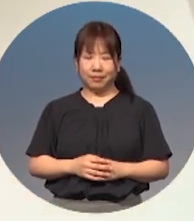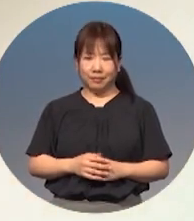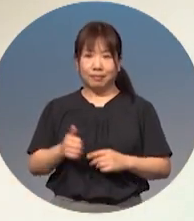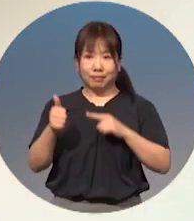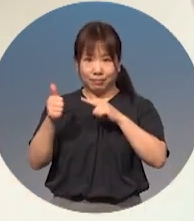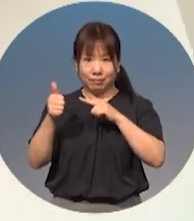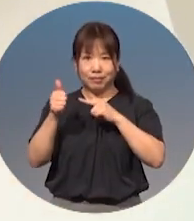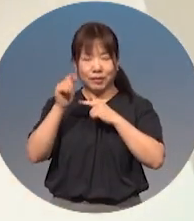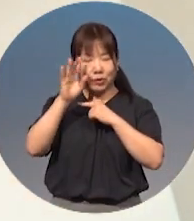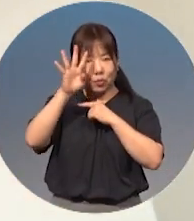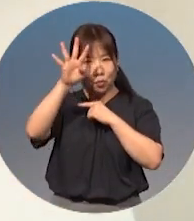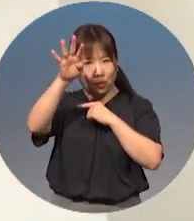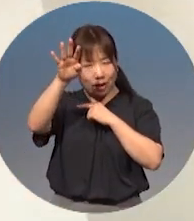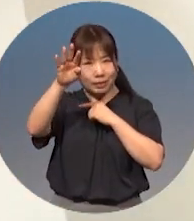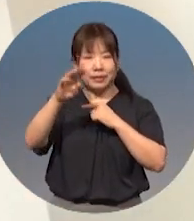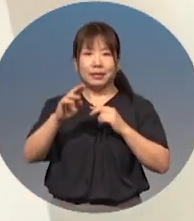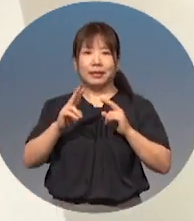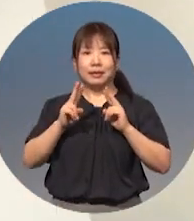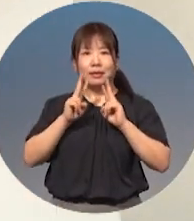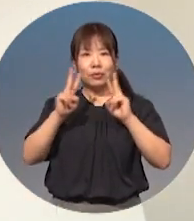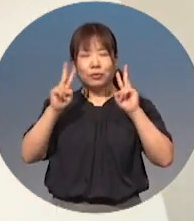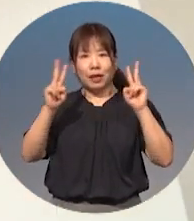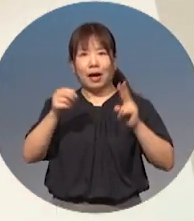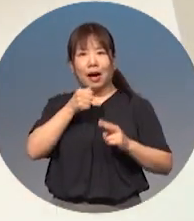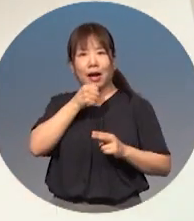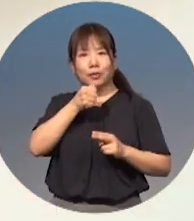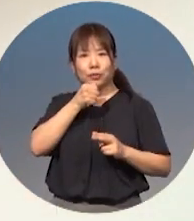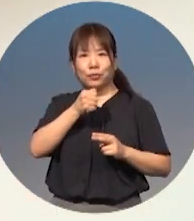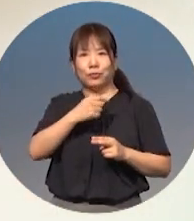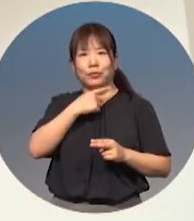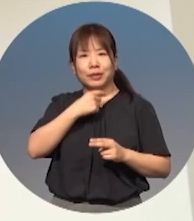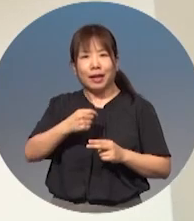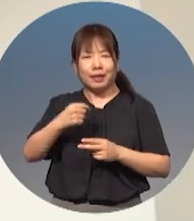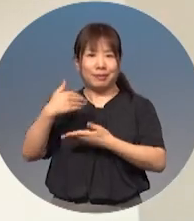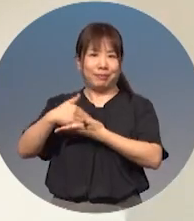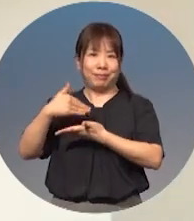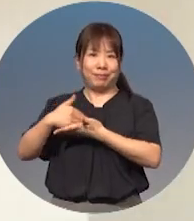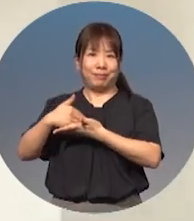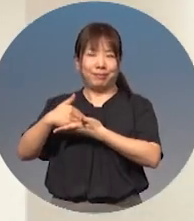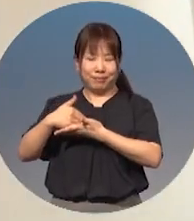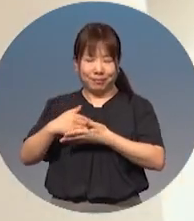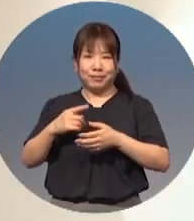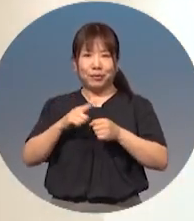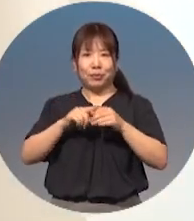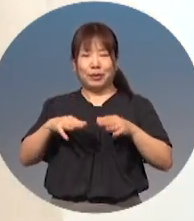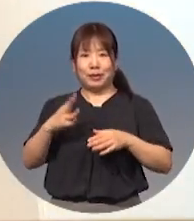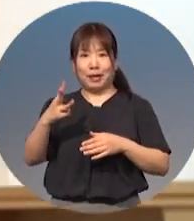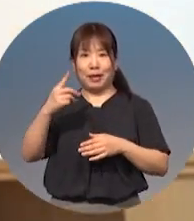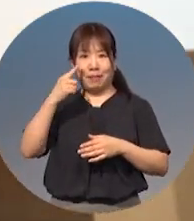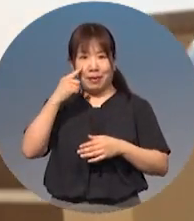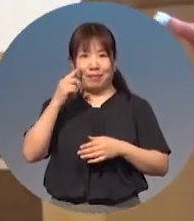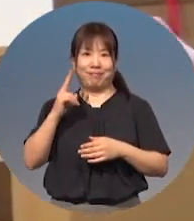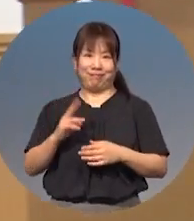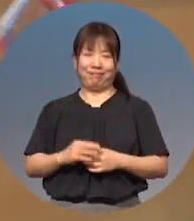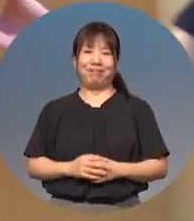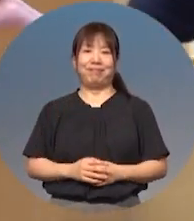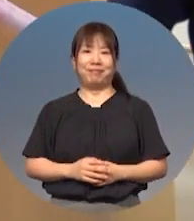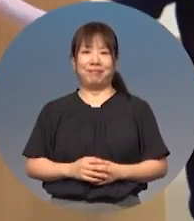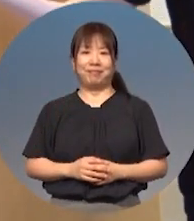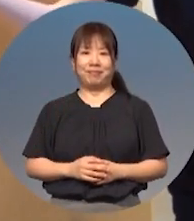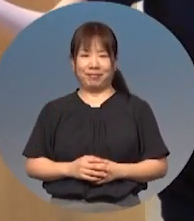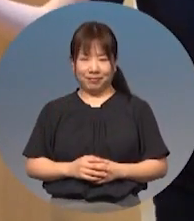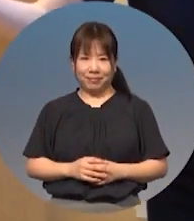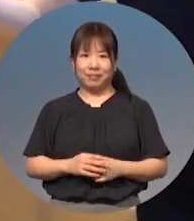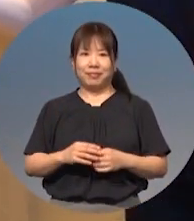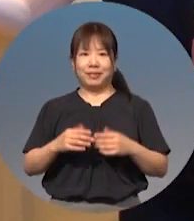将来は歌手になりたいという男の子ボンボンタウンは3回目だと言いますいつもやっとるから今回もやろうかな